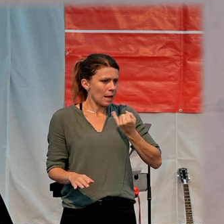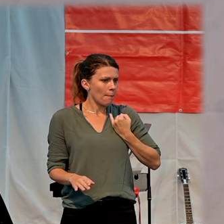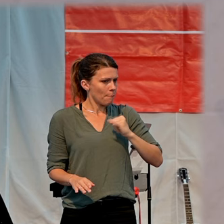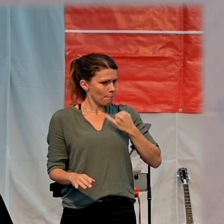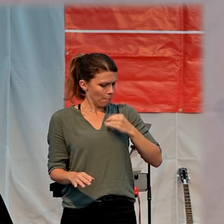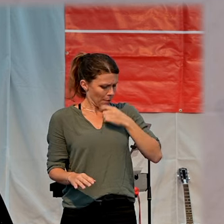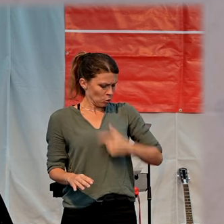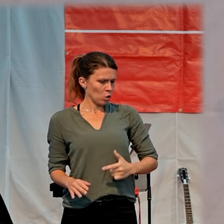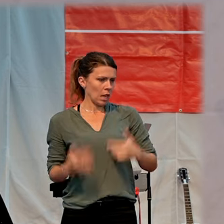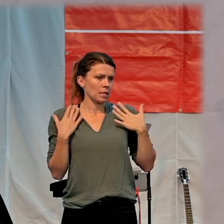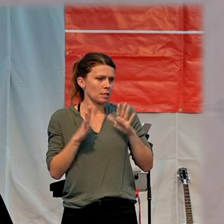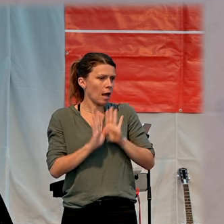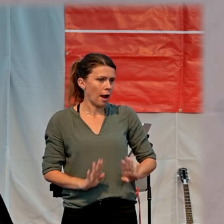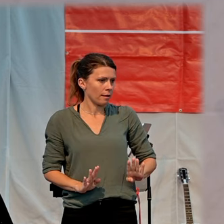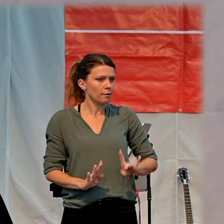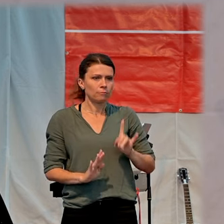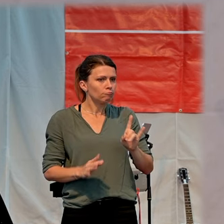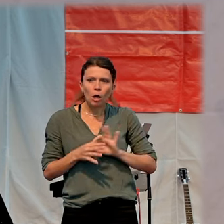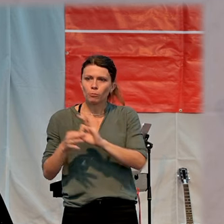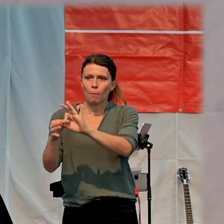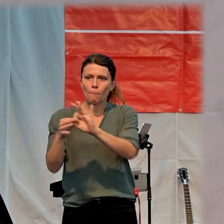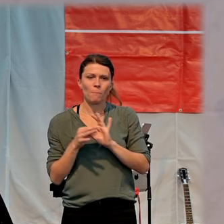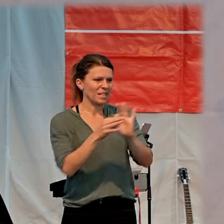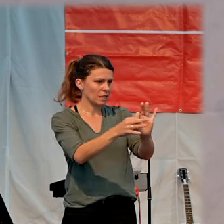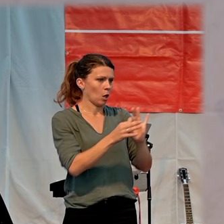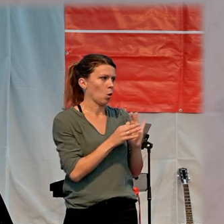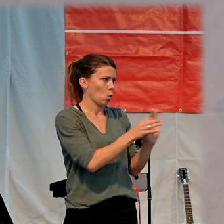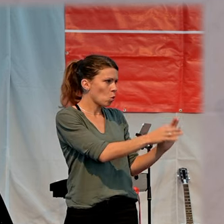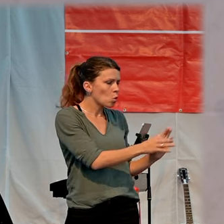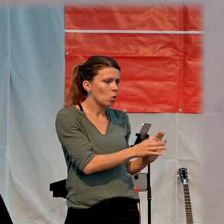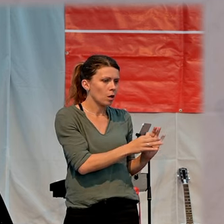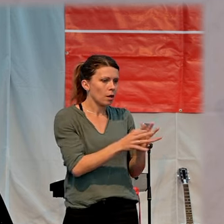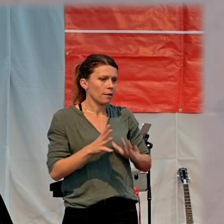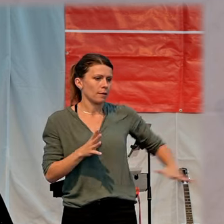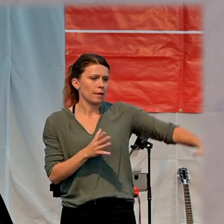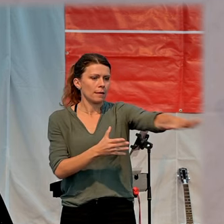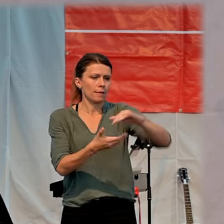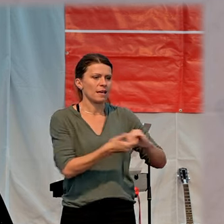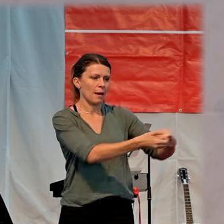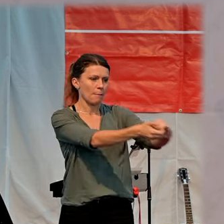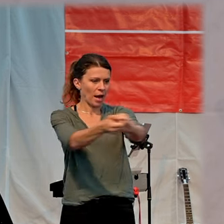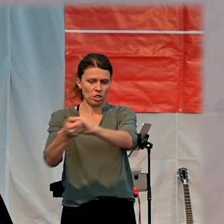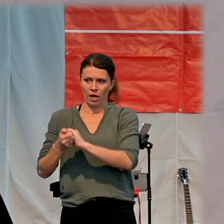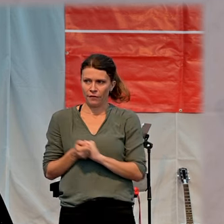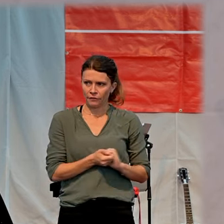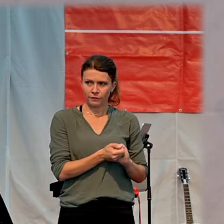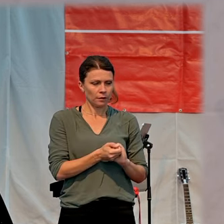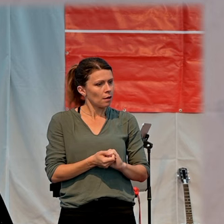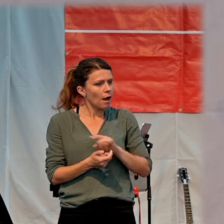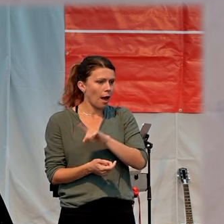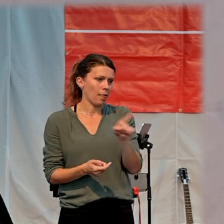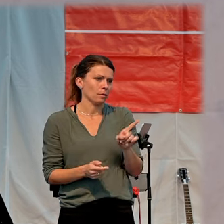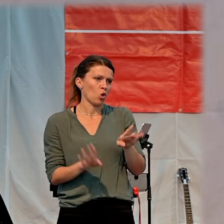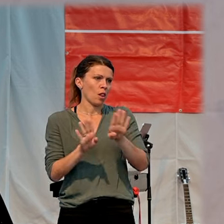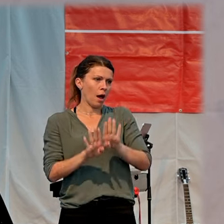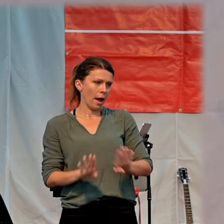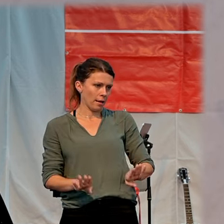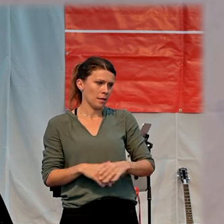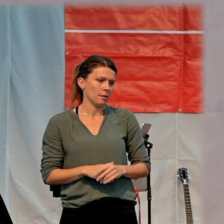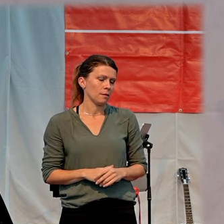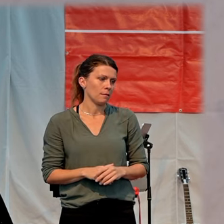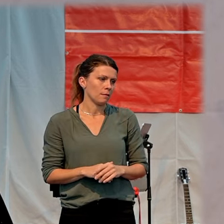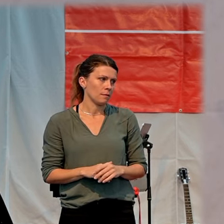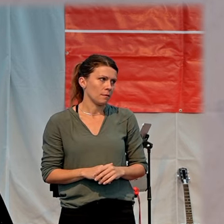individuelles Heilwerden. Es geht um das Heilwerden auch der Menschen, mit denen ich zusammen bin.